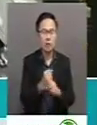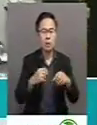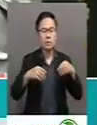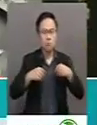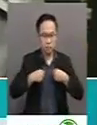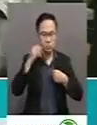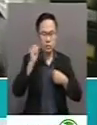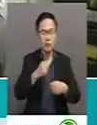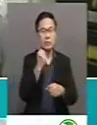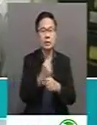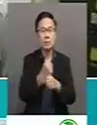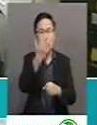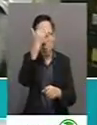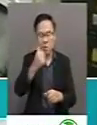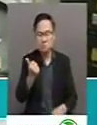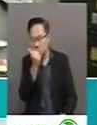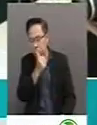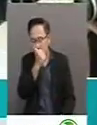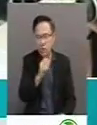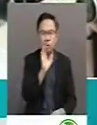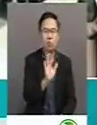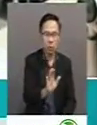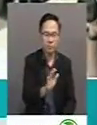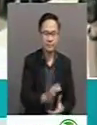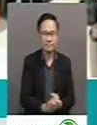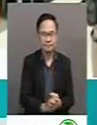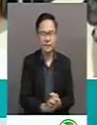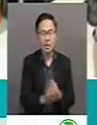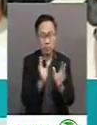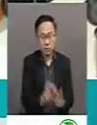ที่ทำไปก็เพราะว่าความคึกขนองนะคะรวมไปถึงจากเรื่องของการเมาสุรานี่แหละค่ะ